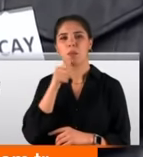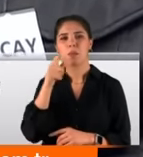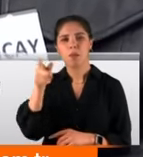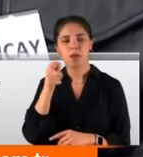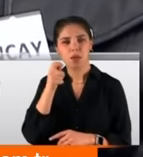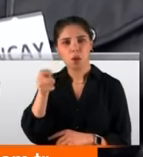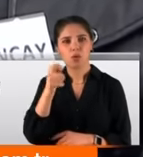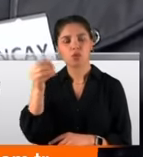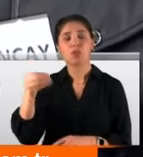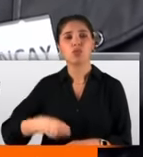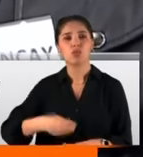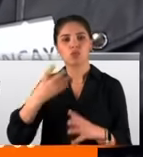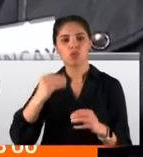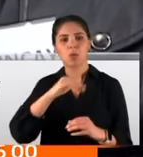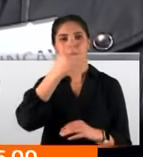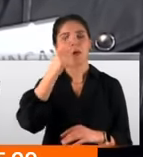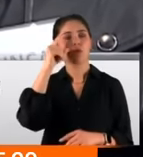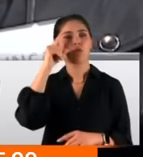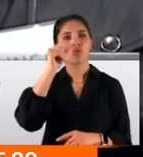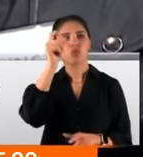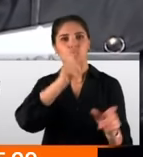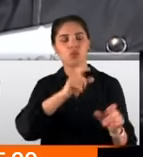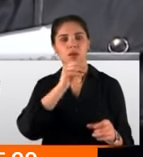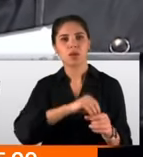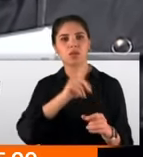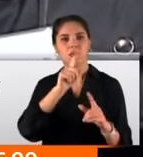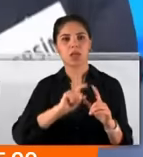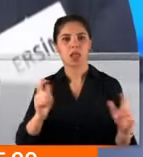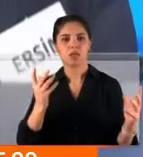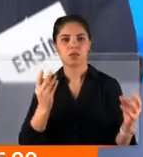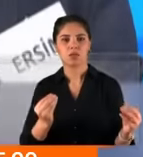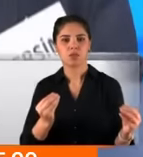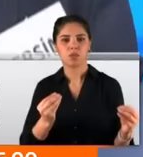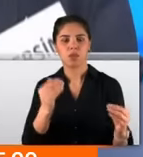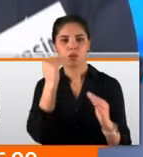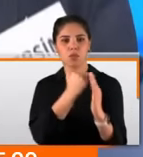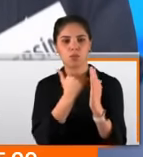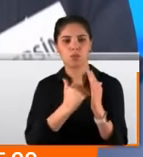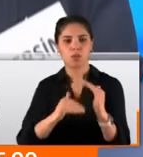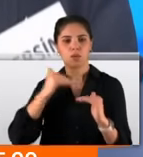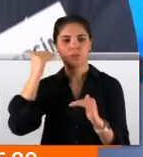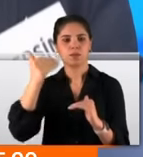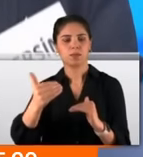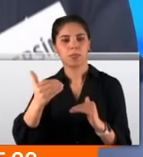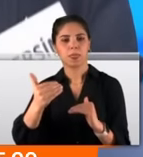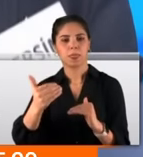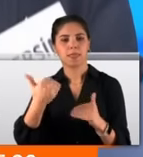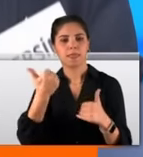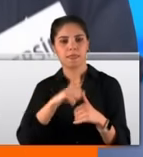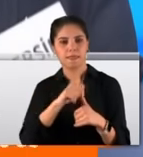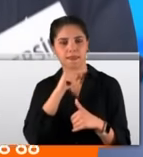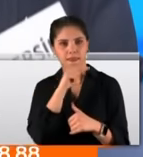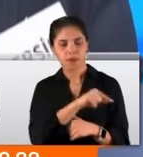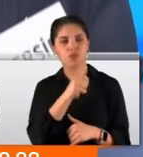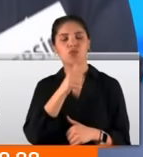suçlanırken gözaltına alınan diğer şüpheliler için şoke eden bir gelişme yaşandı. Yayınımızın hemen arkasından aralarında eşi Nurcan